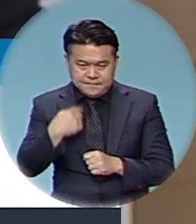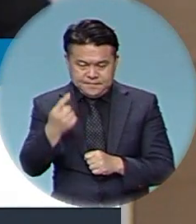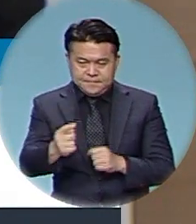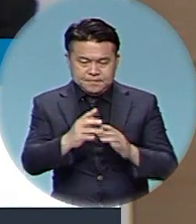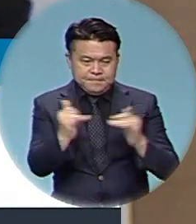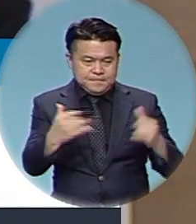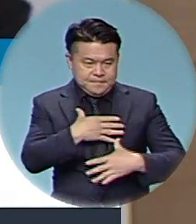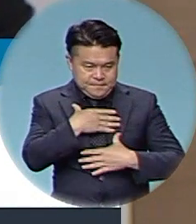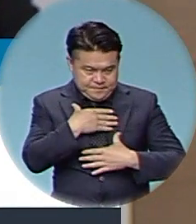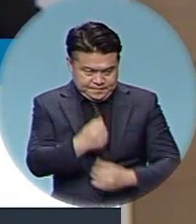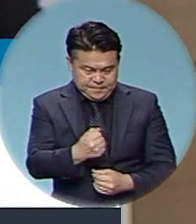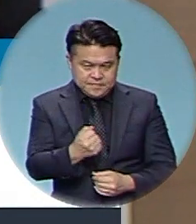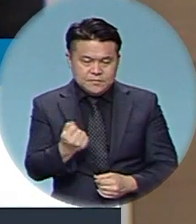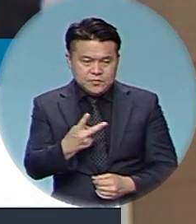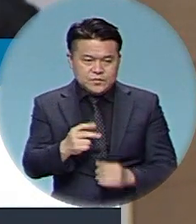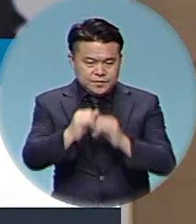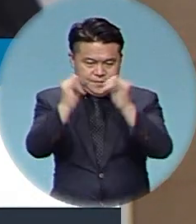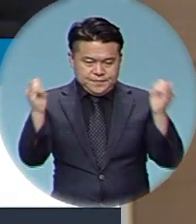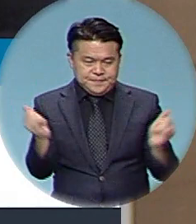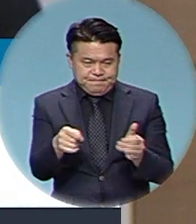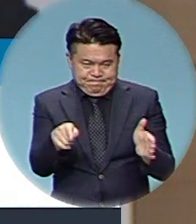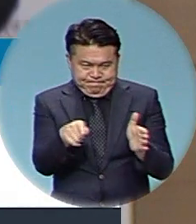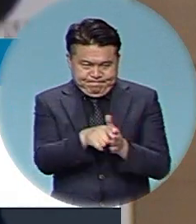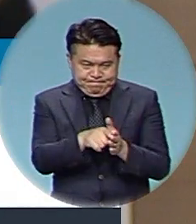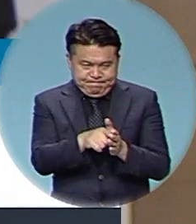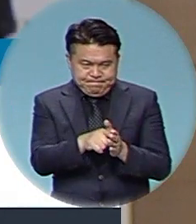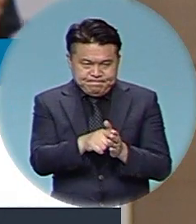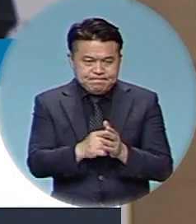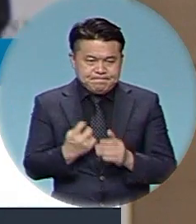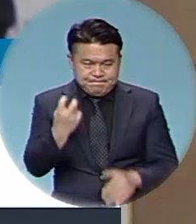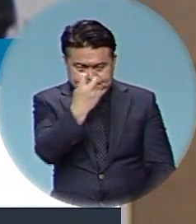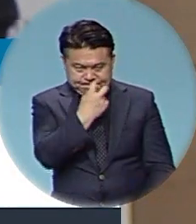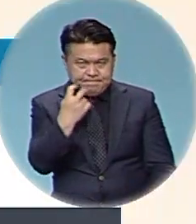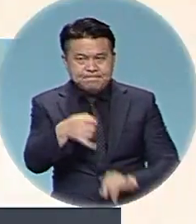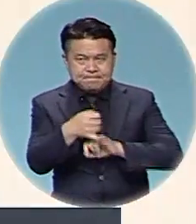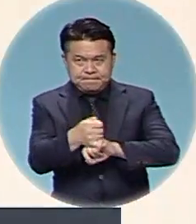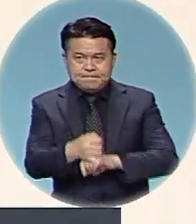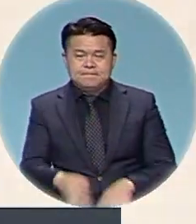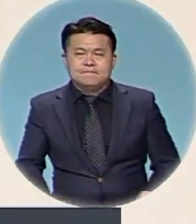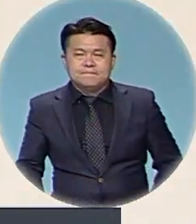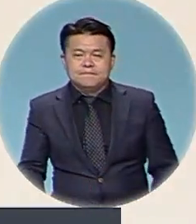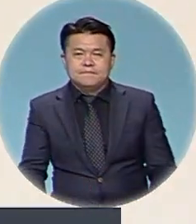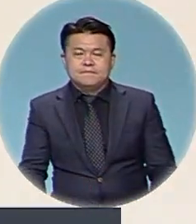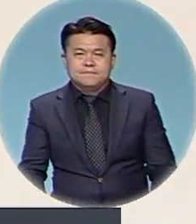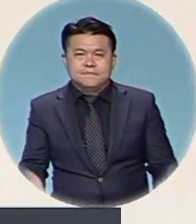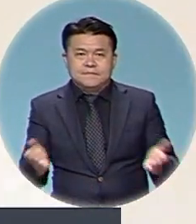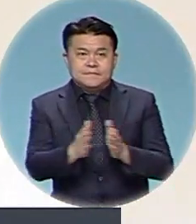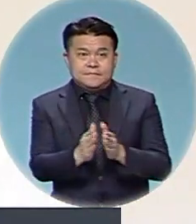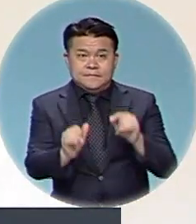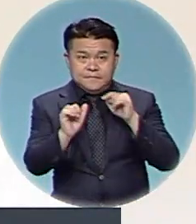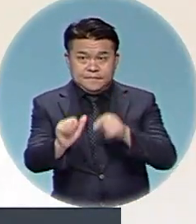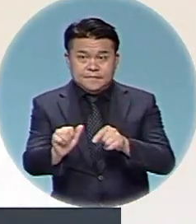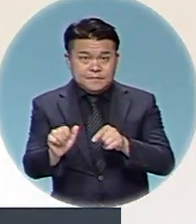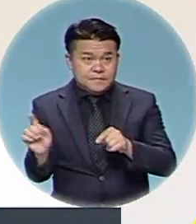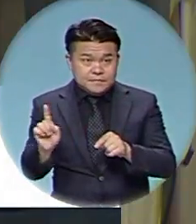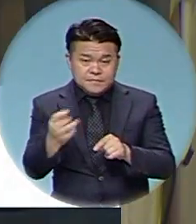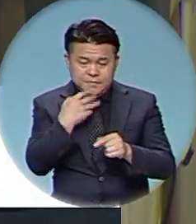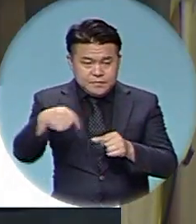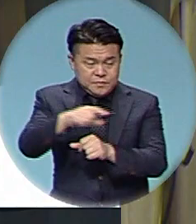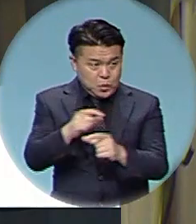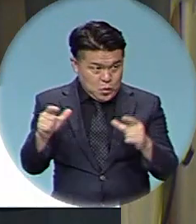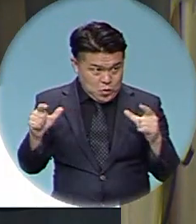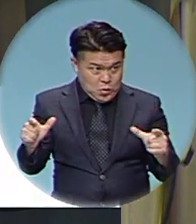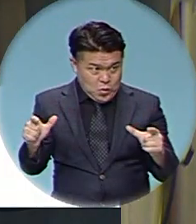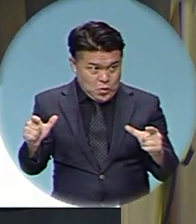국민의 안전과 우리 사회의 신뢰를 지켜나가겠습니다. 업무 개시 명령 대상도 수도권